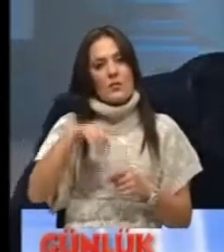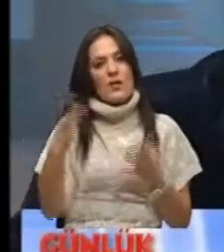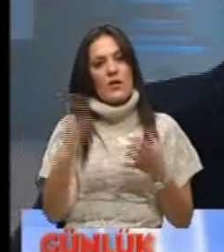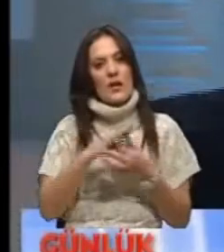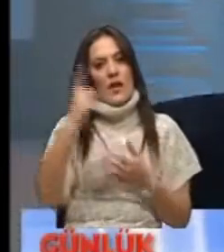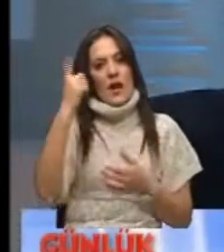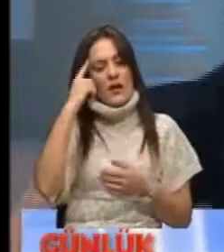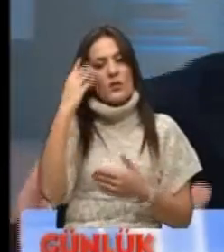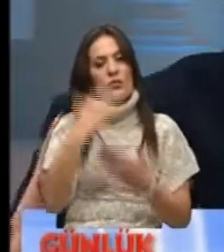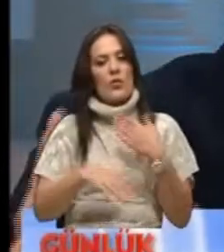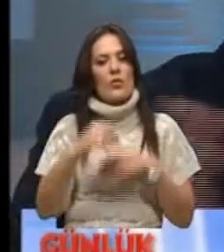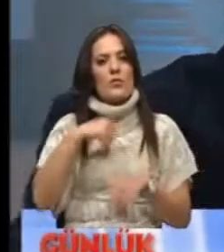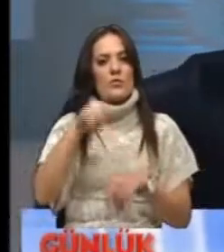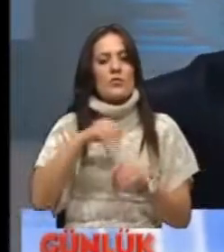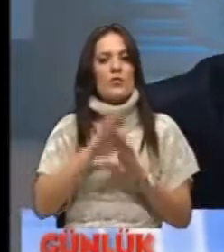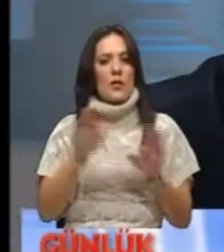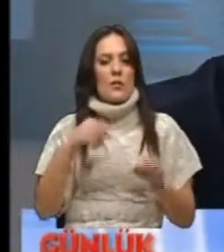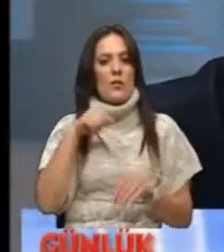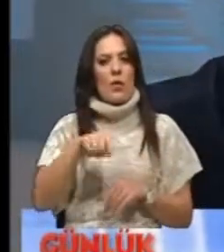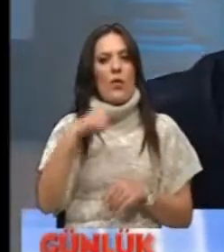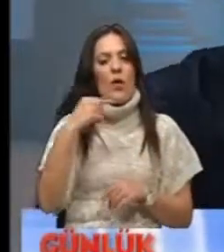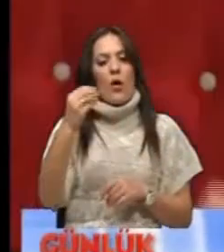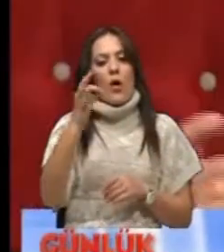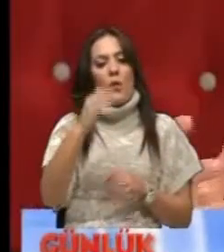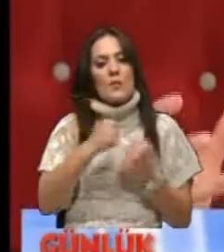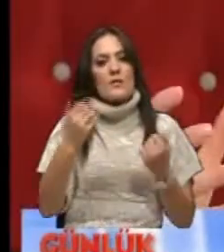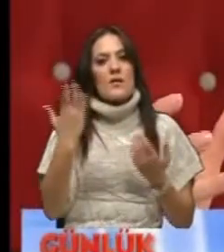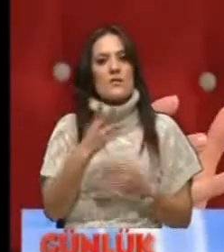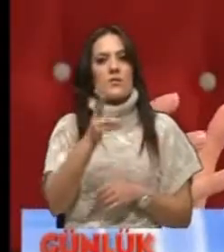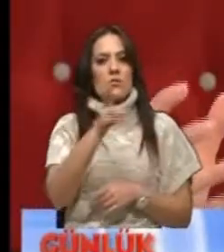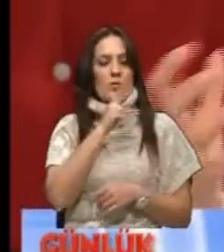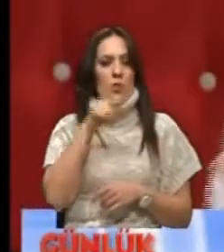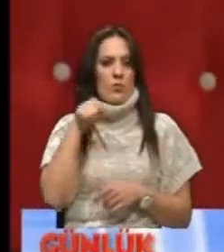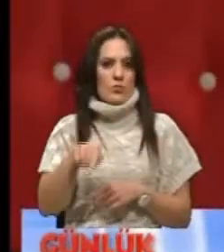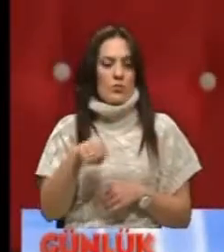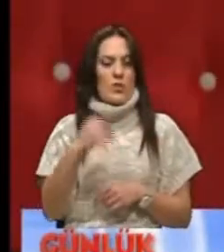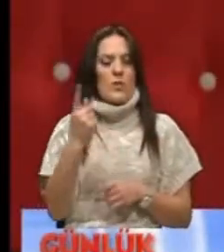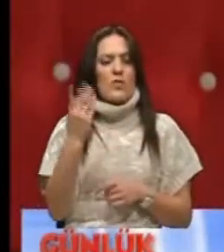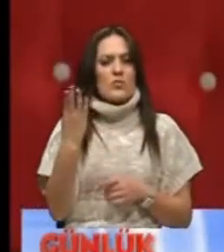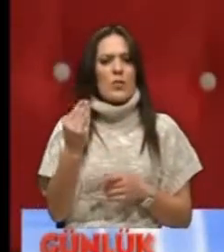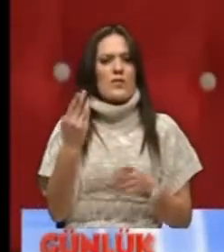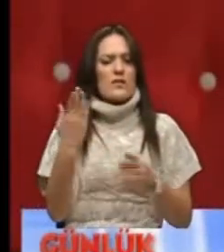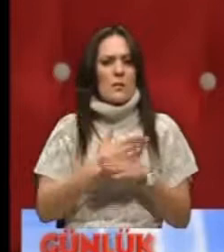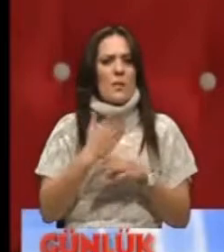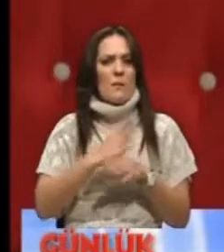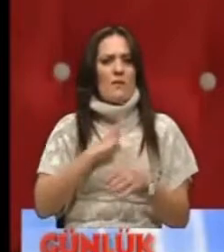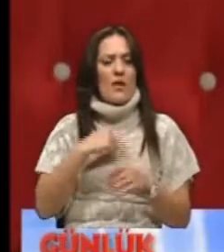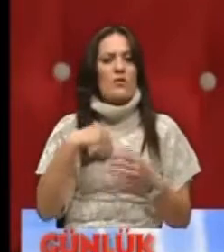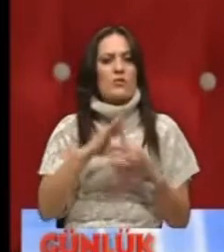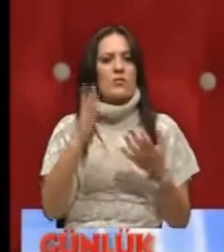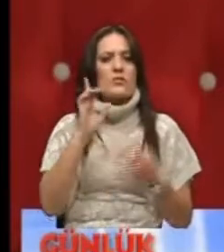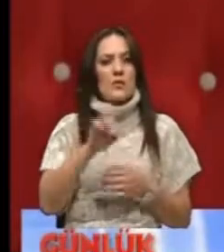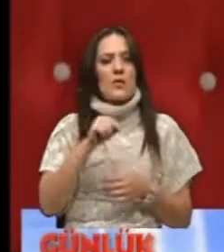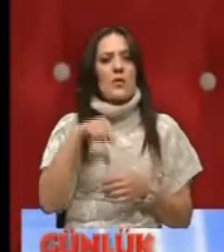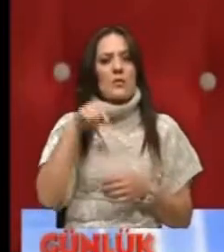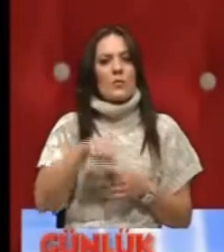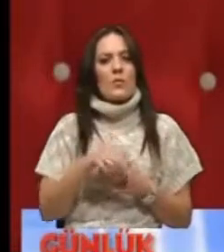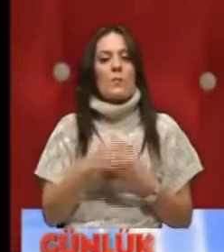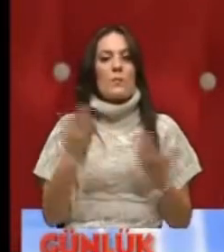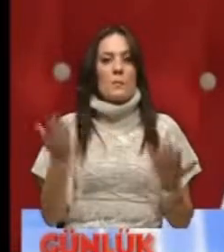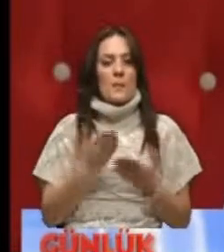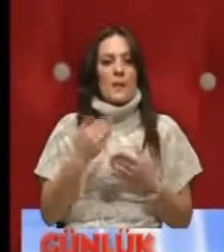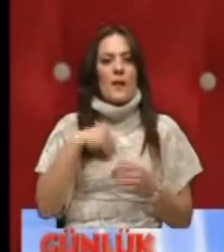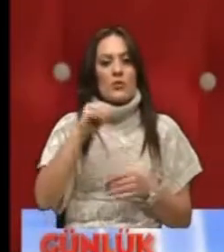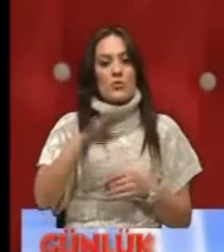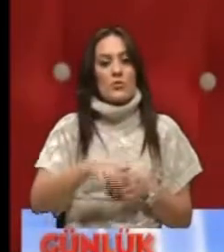ilgili akıl yormamızı, yani süreci tamamlıyor. Yani obezite aslında tabii sonuç. Yani hani bir sürü sebep var arkada. Kesinlikle. Çözülmesi gereken. Kesinlikle. Değil mi? Bunu... Kesinlikle öyle.